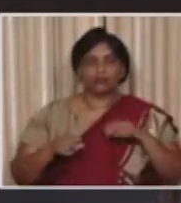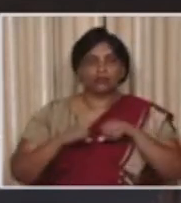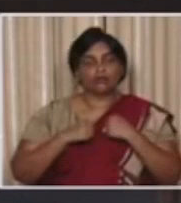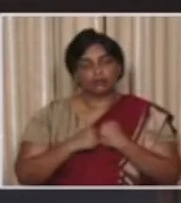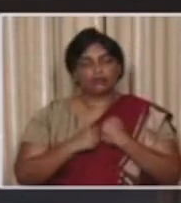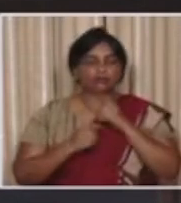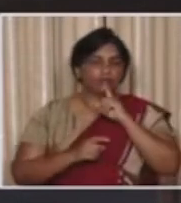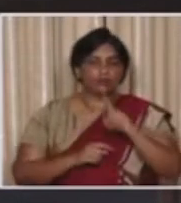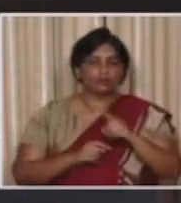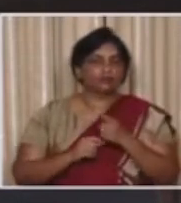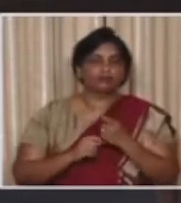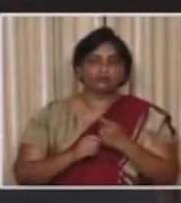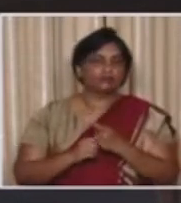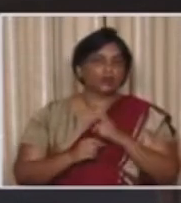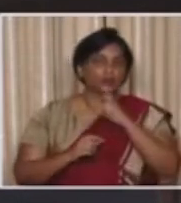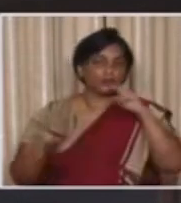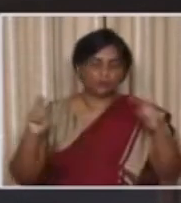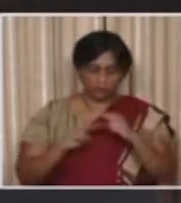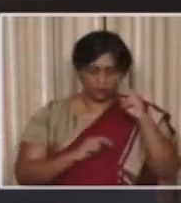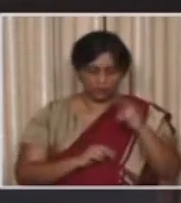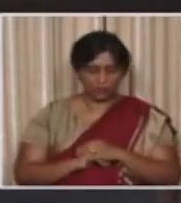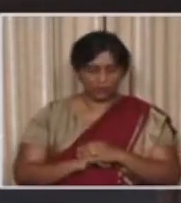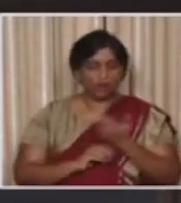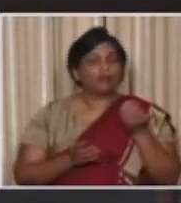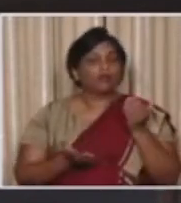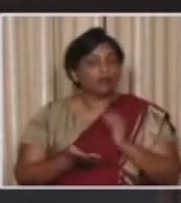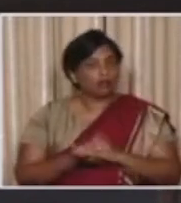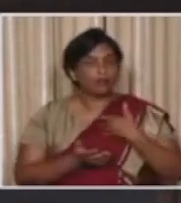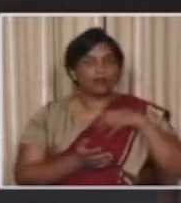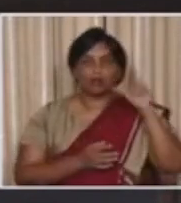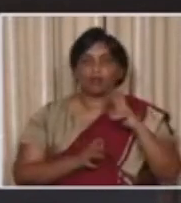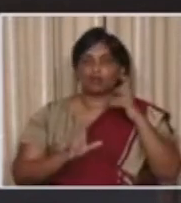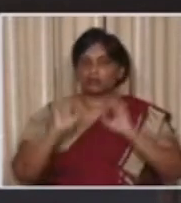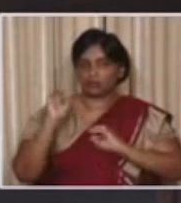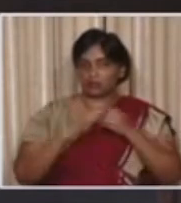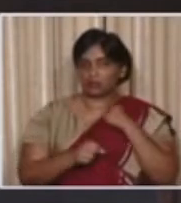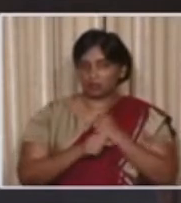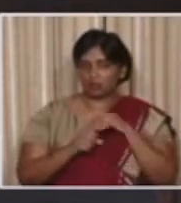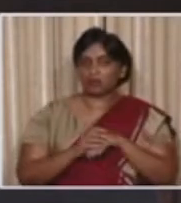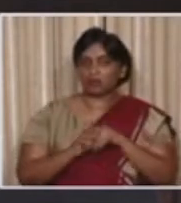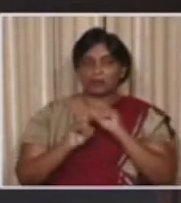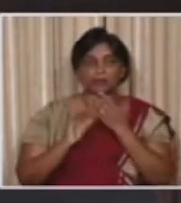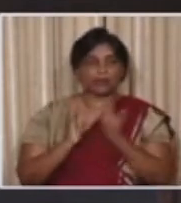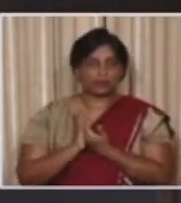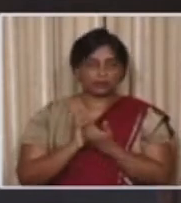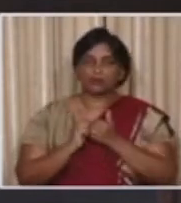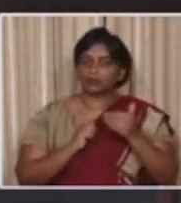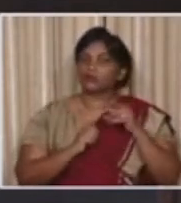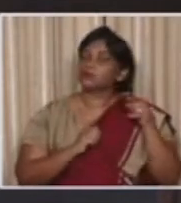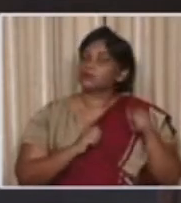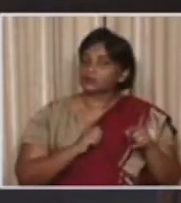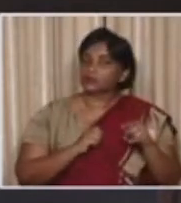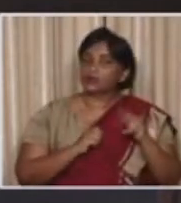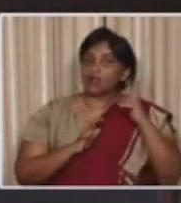උවමනාවට. ඒ බෑවේ මොකද සුප්‍රීම කෝට් එක හරහා. එතකොට නැවත අපි ගෙනාව 180 අපේ ආණ්ඩු කාලේ එතුමාගේ ප්‍රතිපත්ති ක්‍රියාත්මක කරා. ඊට